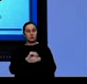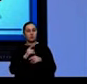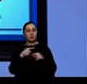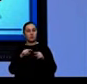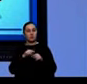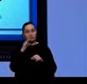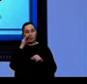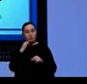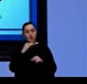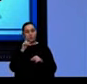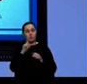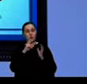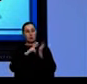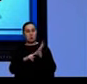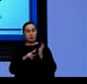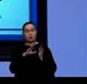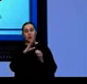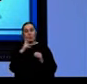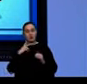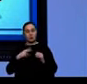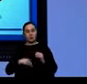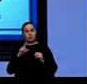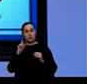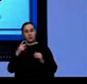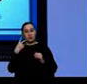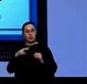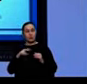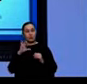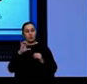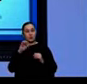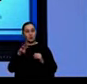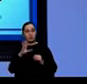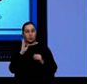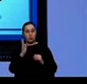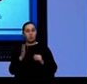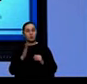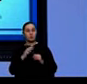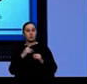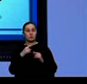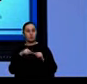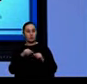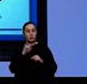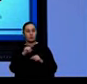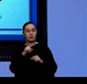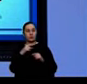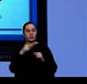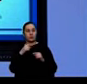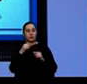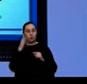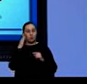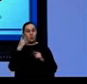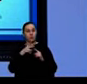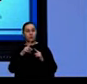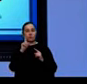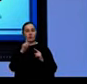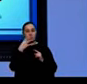Бәрекелі, демәк, отасы 180, қызы 120 сантиметр болса, демәк, оларының